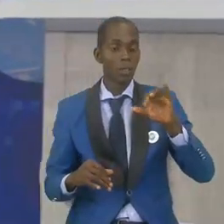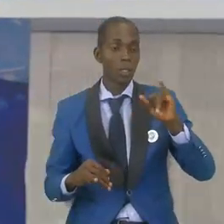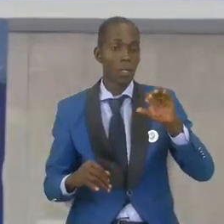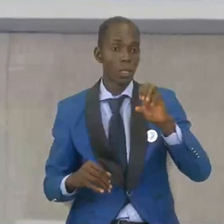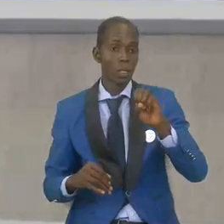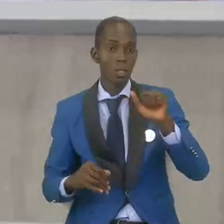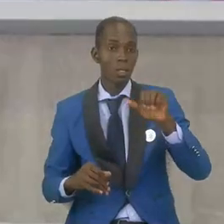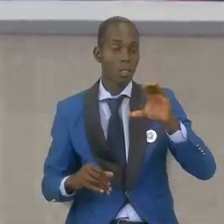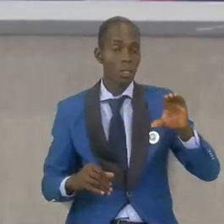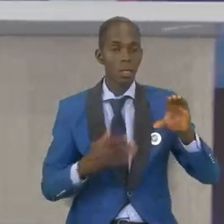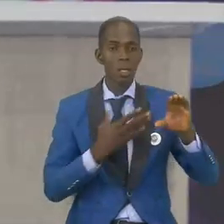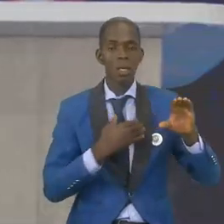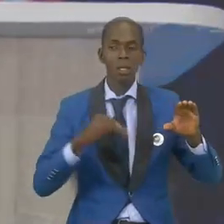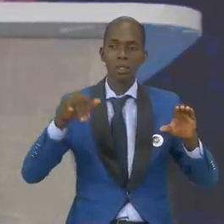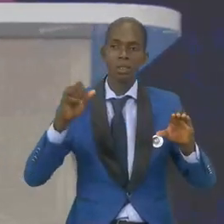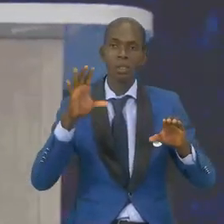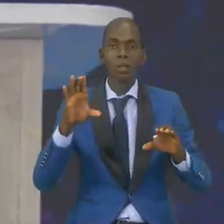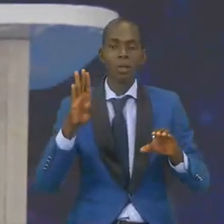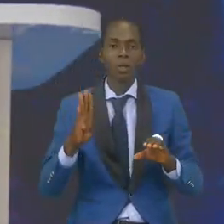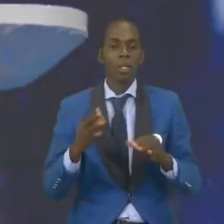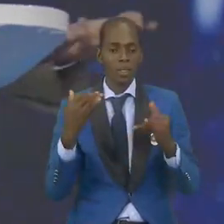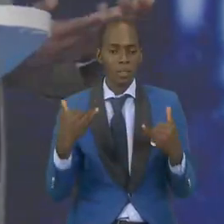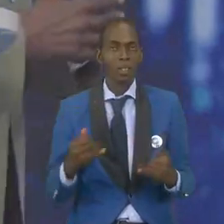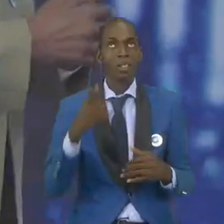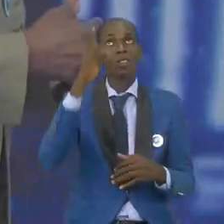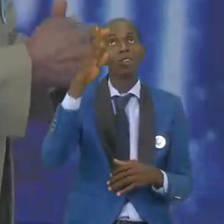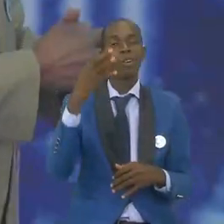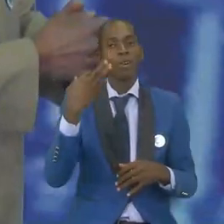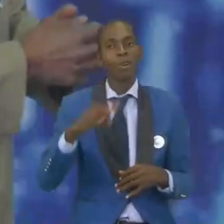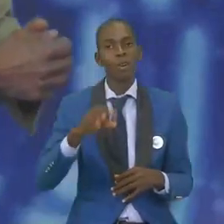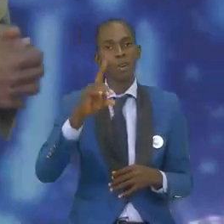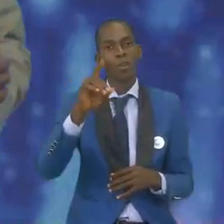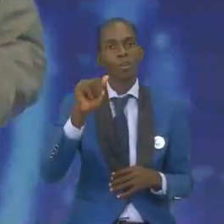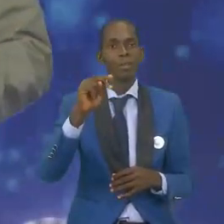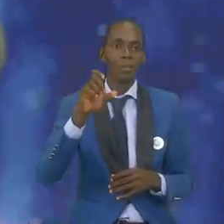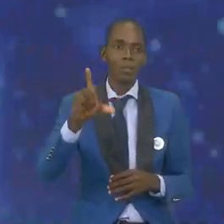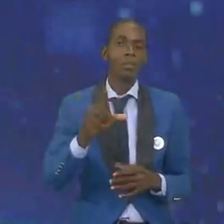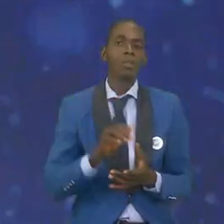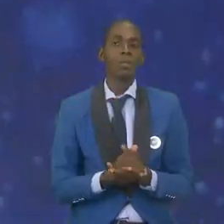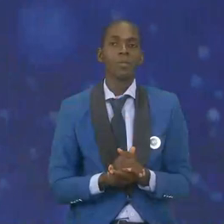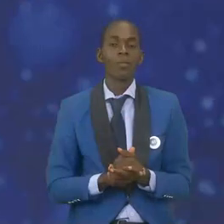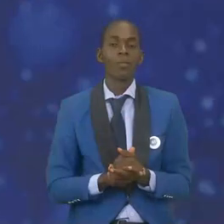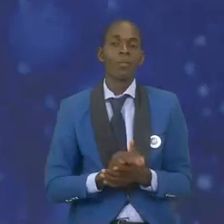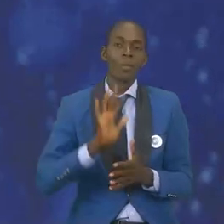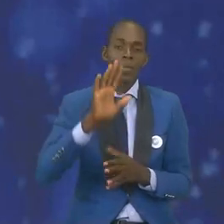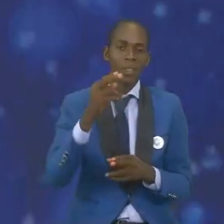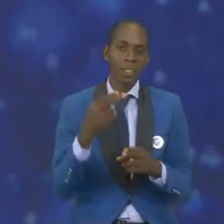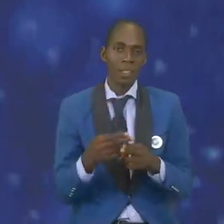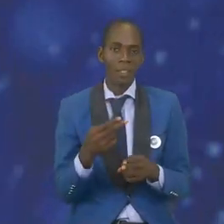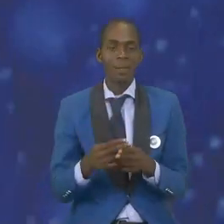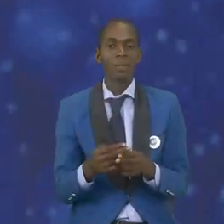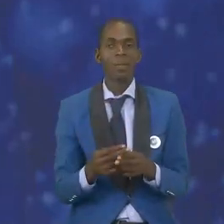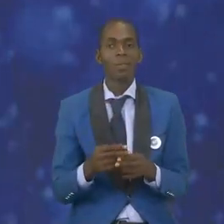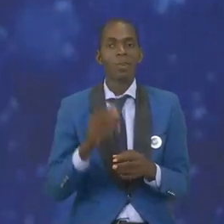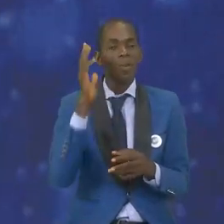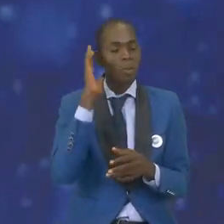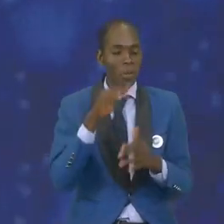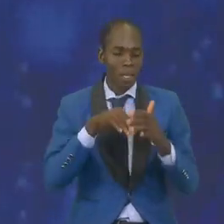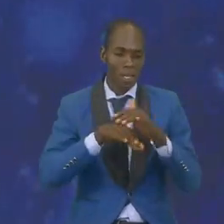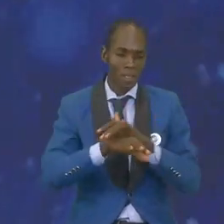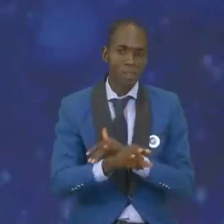de Jacob et Dieu d'Isaac et Dieu de Jacob. Maintenant, c'est le Dieu de Daniel. Le Dieu de